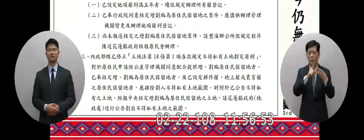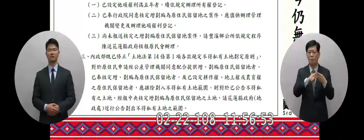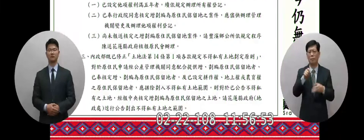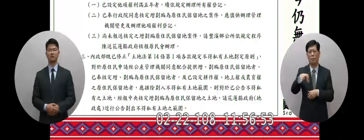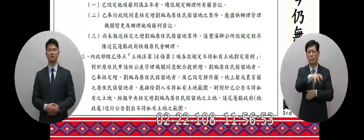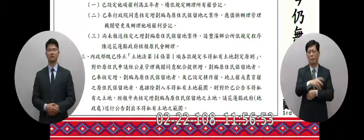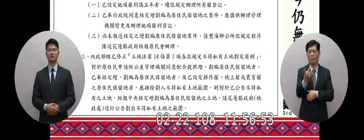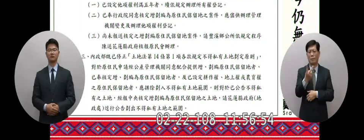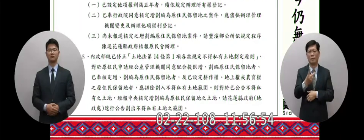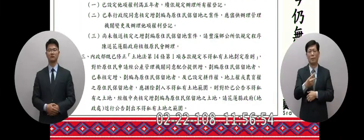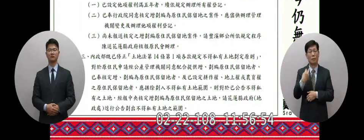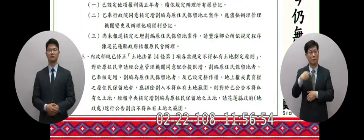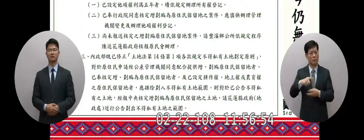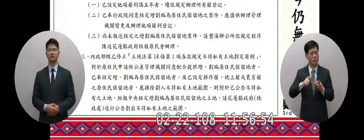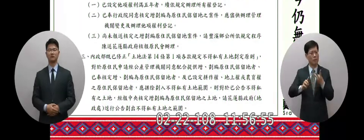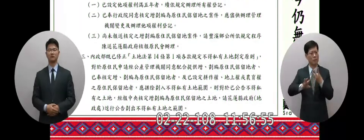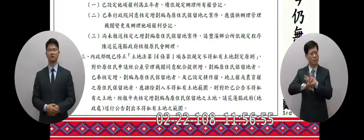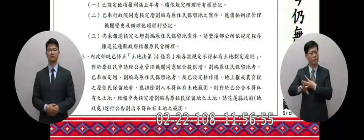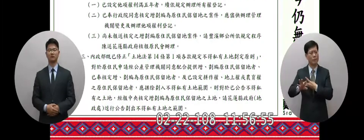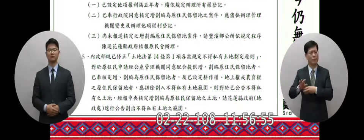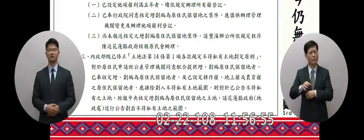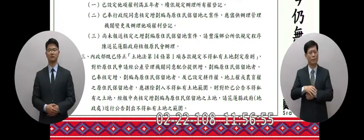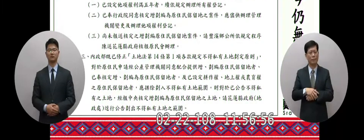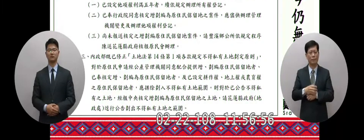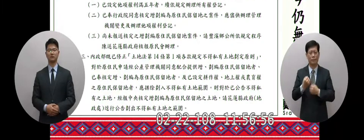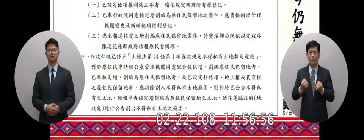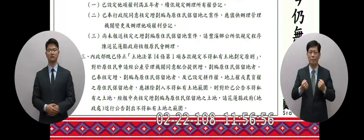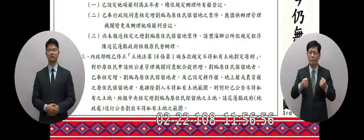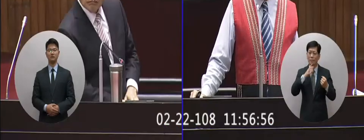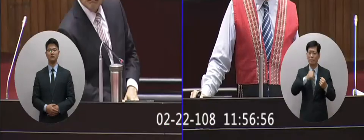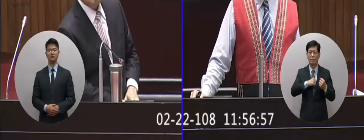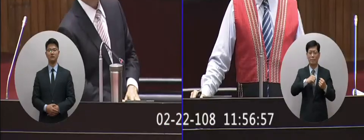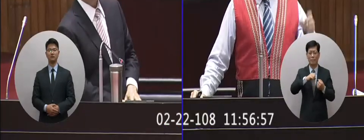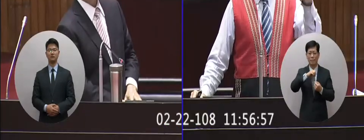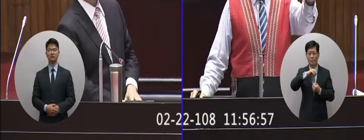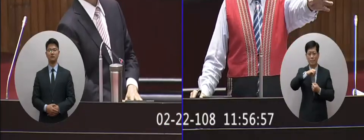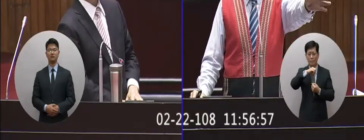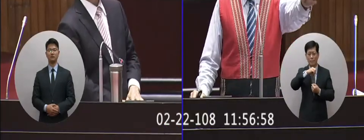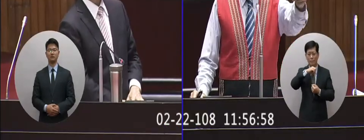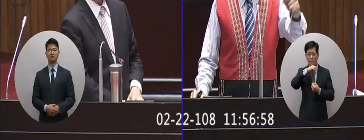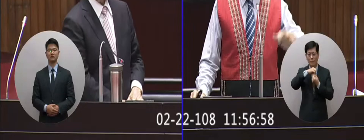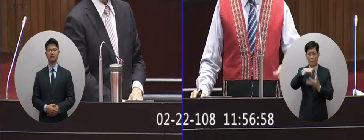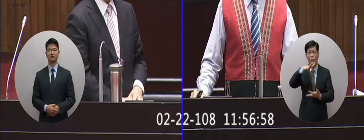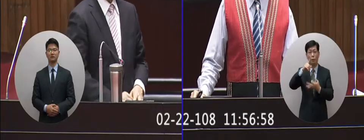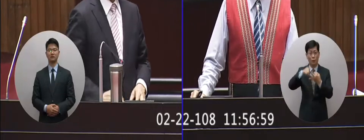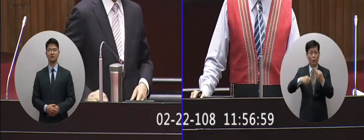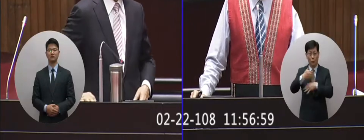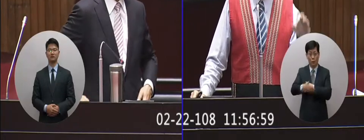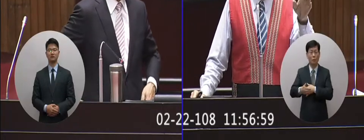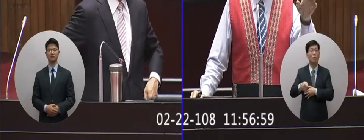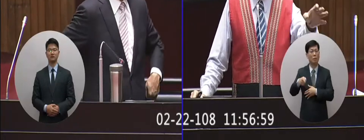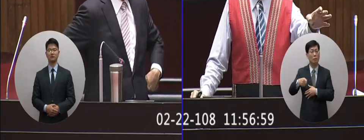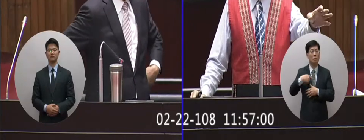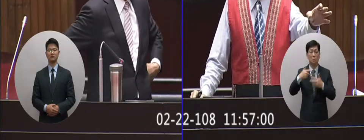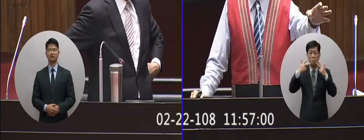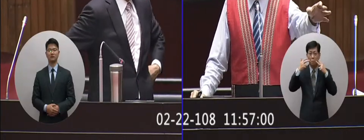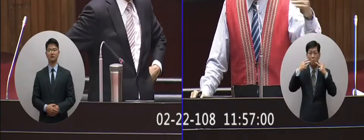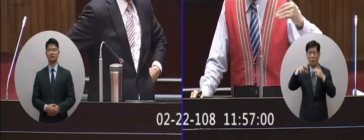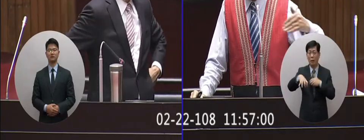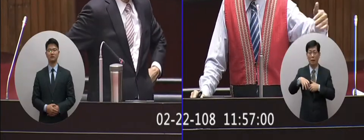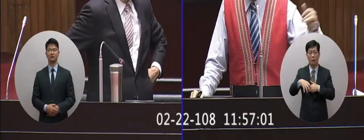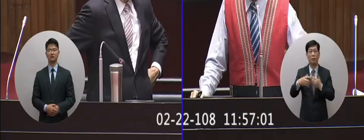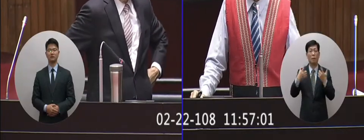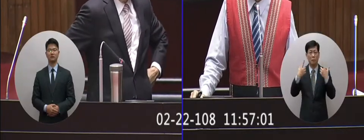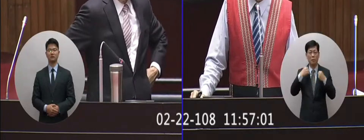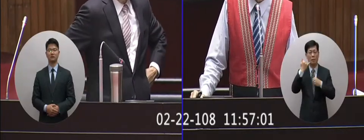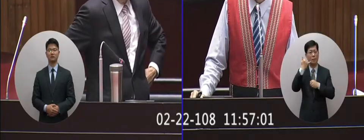两个乡，还有一部分在这个寿丰乡。寿丰乡的部落是本来是